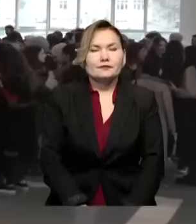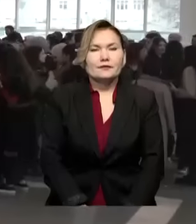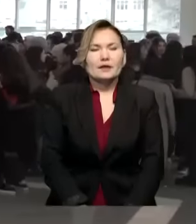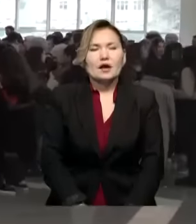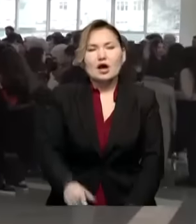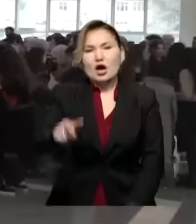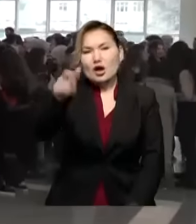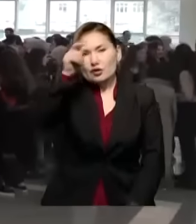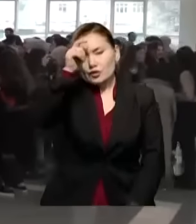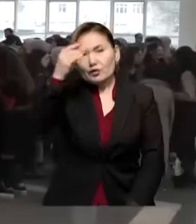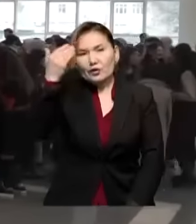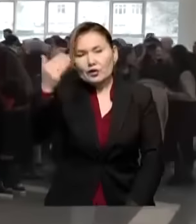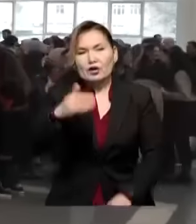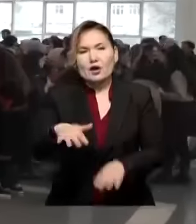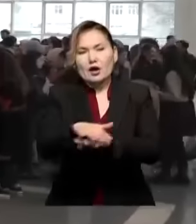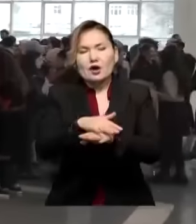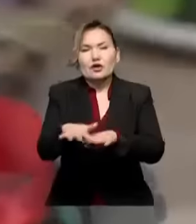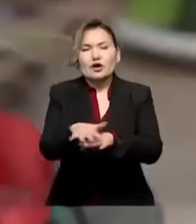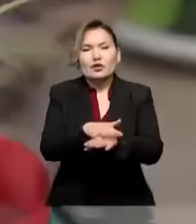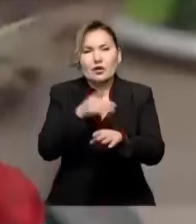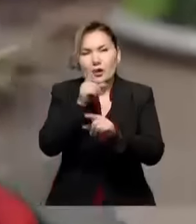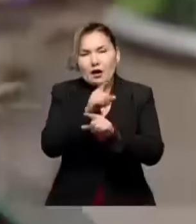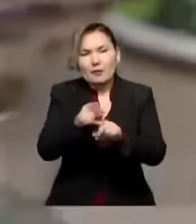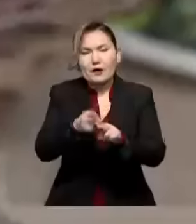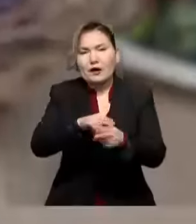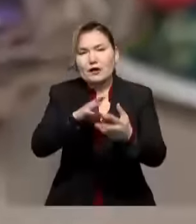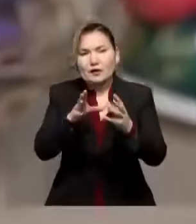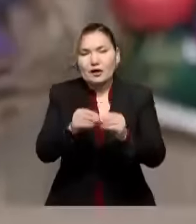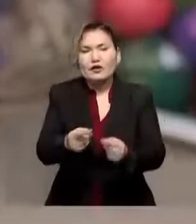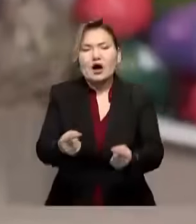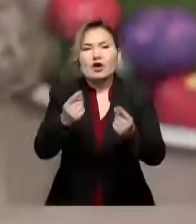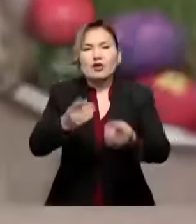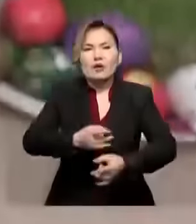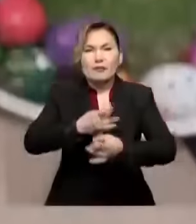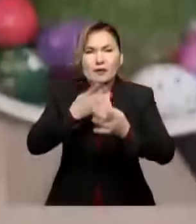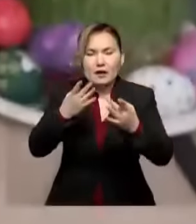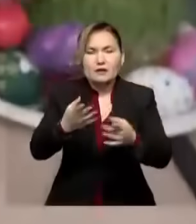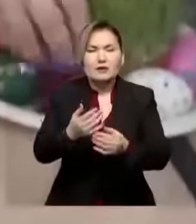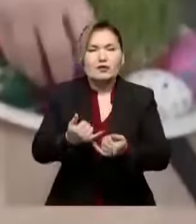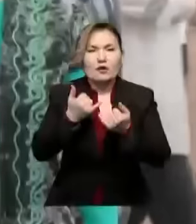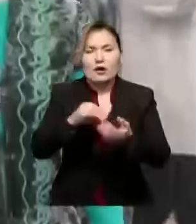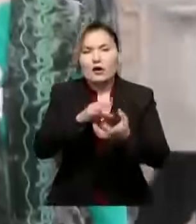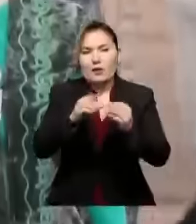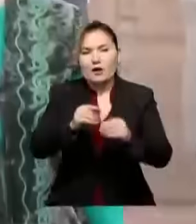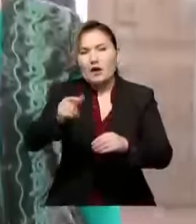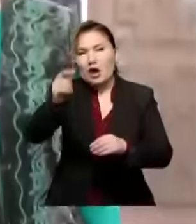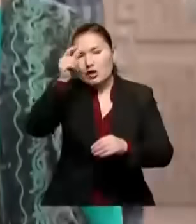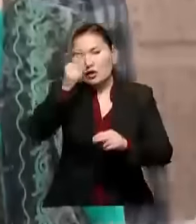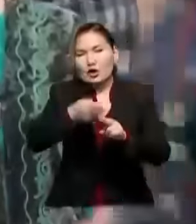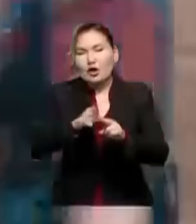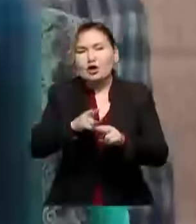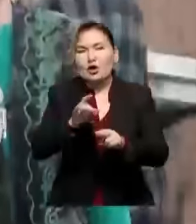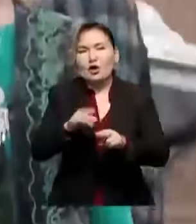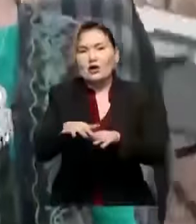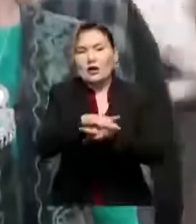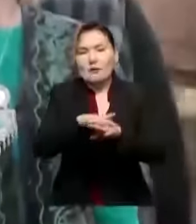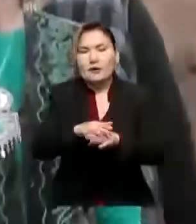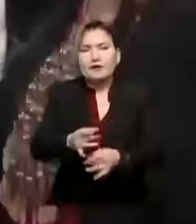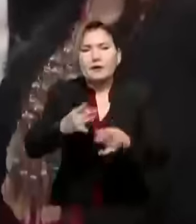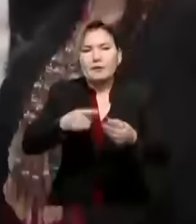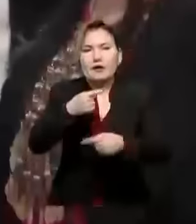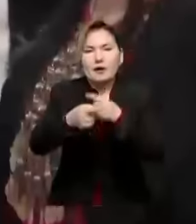Түріктер көп жылдар бойы Наурызды Иран мен Иран тілдес елдердің төл мерекесі деп санап келді. Оның үстіне Түркиядағы күрттер бұл мейрамды ұлттық мұрасы